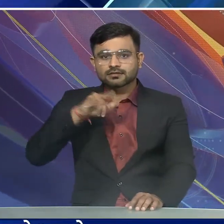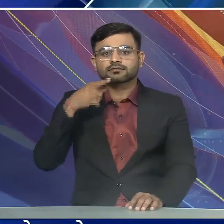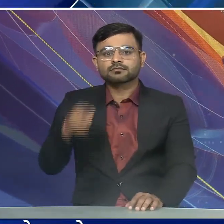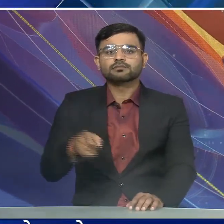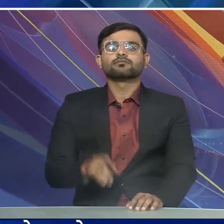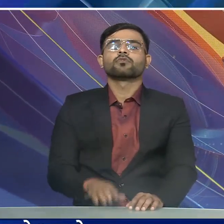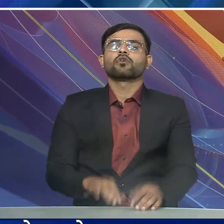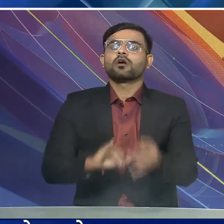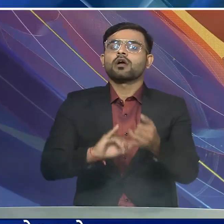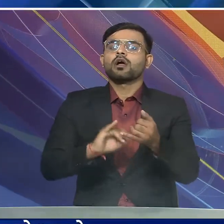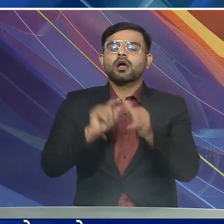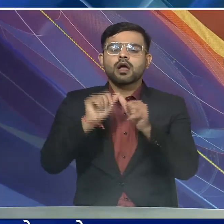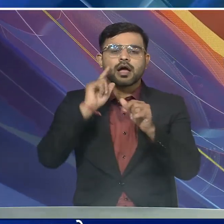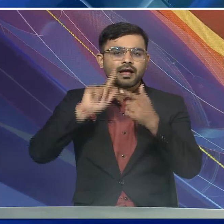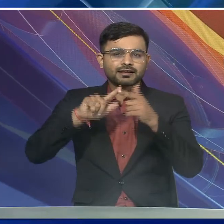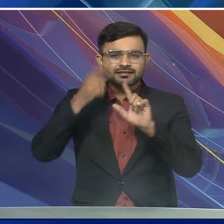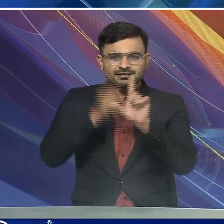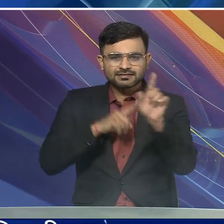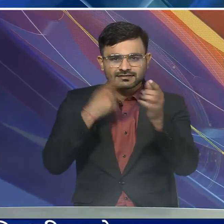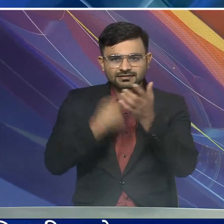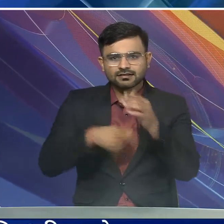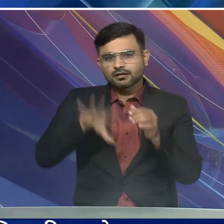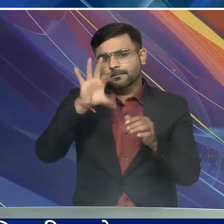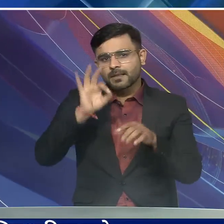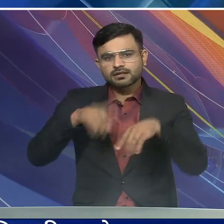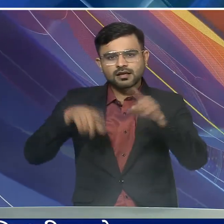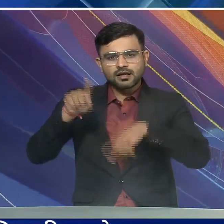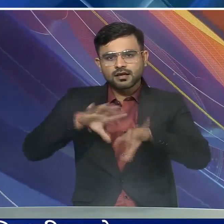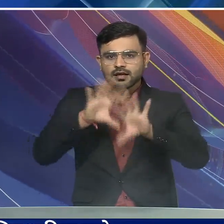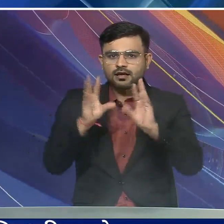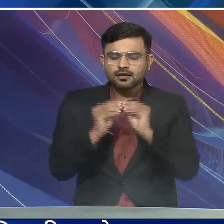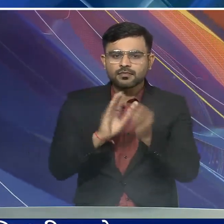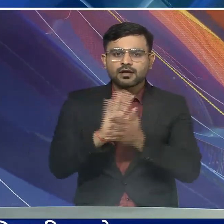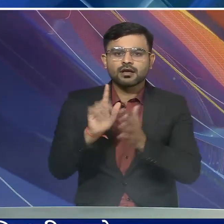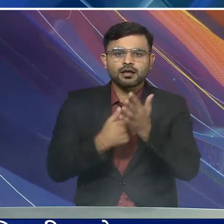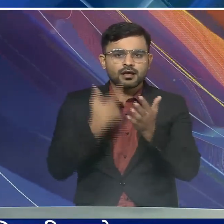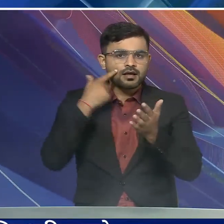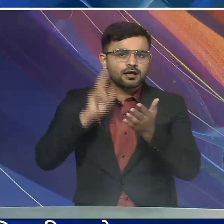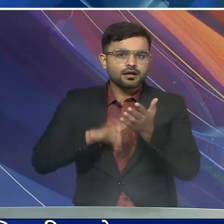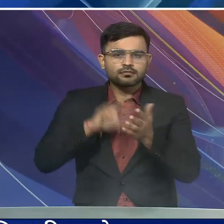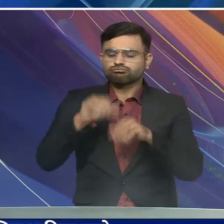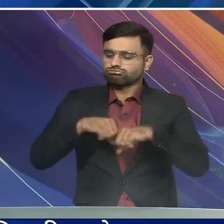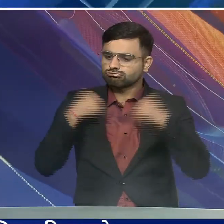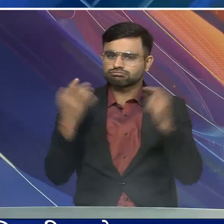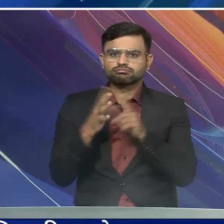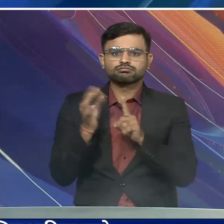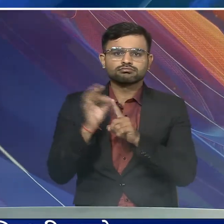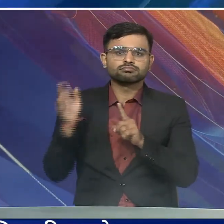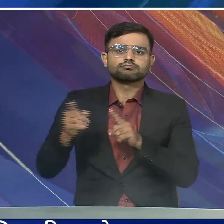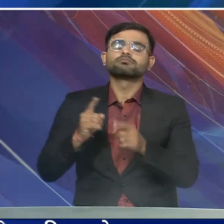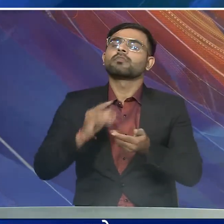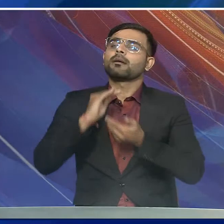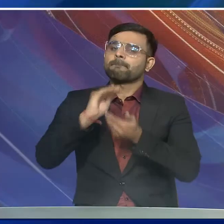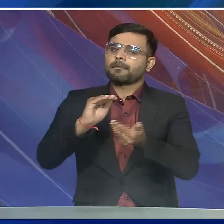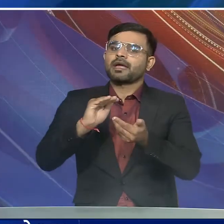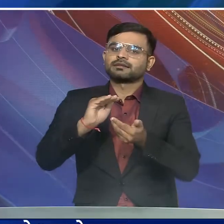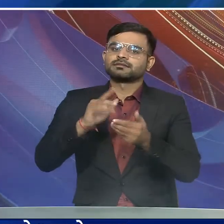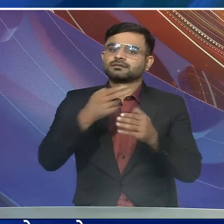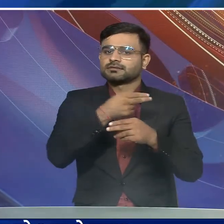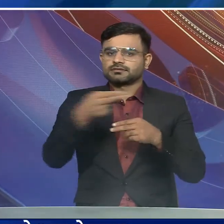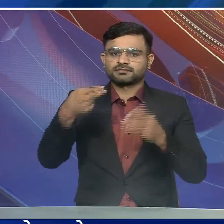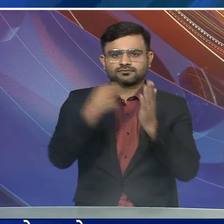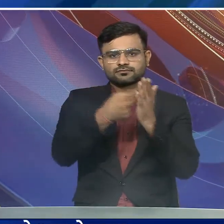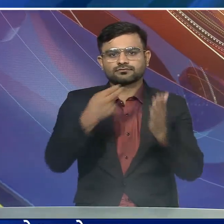श्रेयस अय्यर ने 50 रन बनाए इस मुकाबला में हेरिटेज को उनकी बेहतरीन परी के लिए प्लेयर ऑफ डी मैच चुना